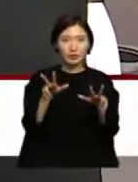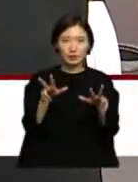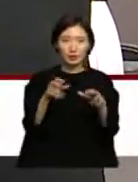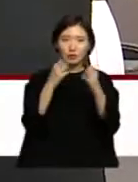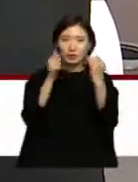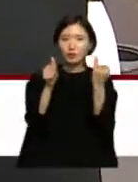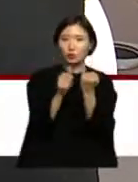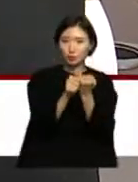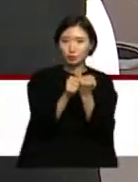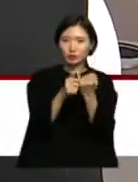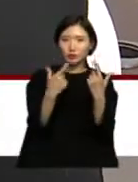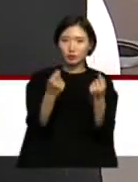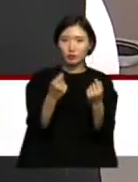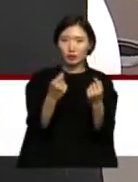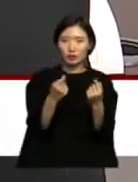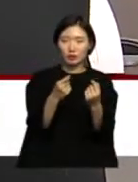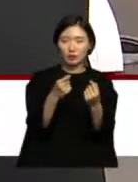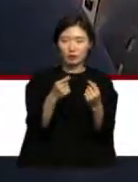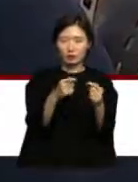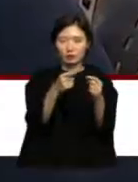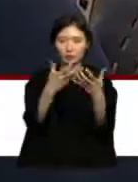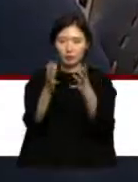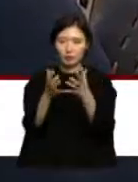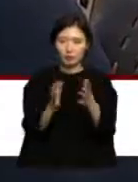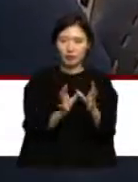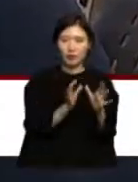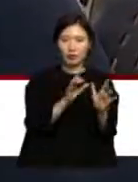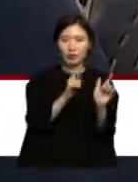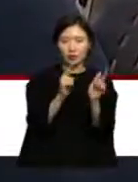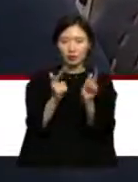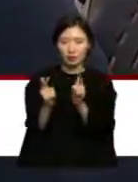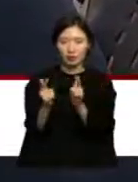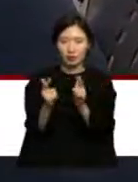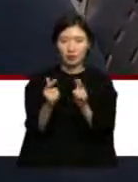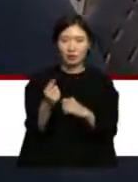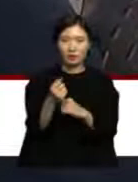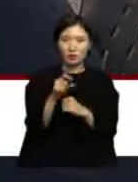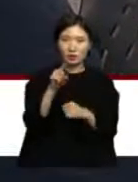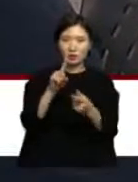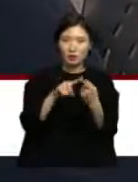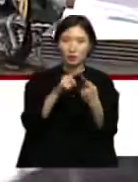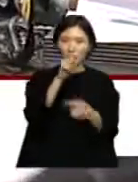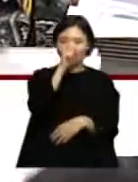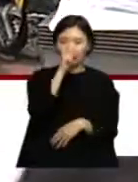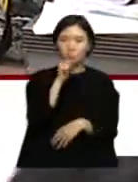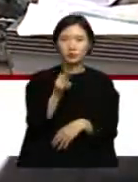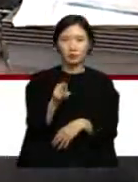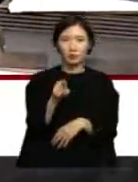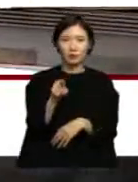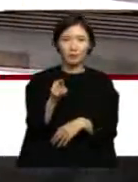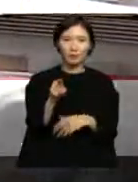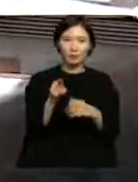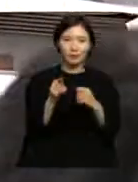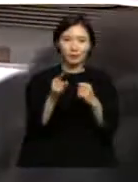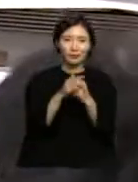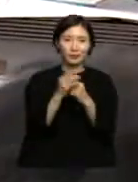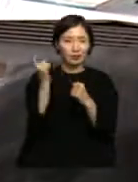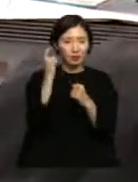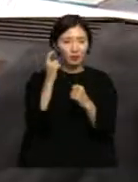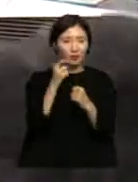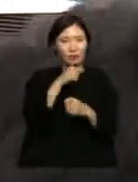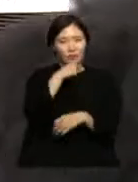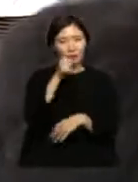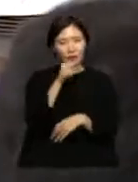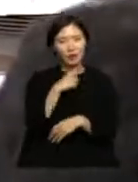튼 신혼부부까지 계층도 다양합니다. 에너지 제로 주택의 장점을 설명 들었기에 당첨을 바라는 마음은